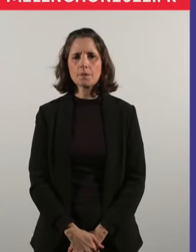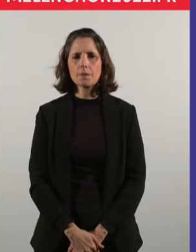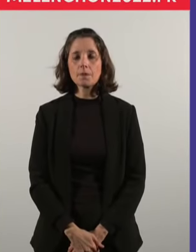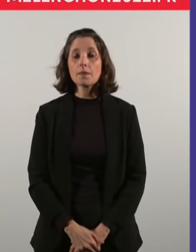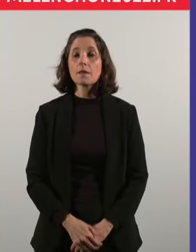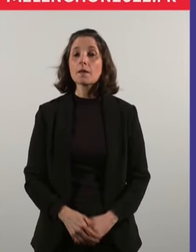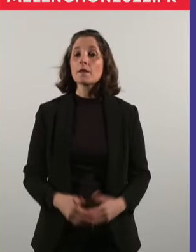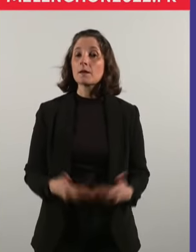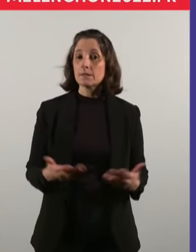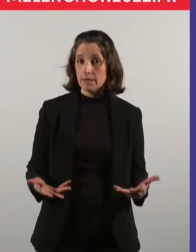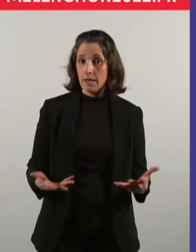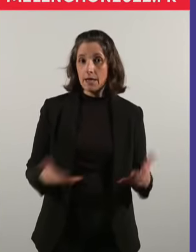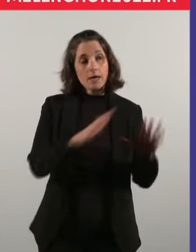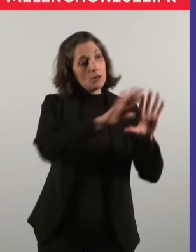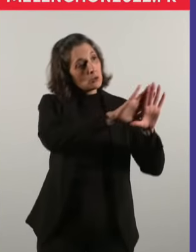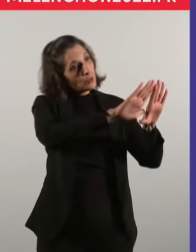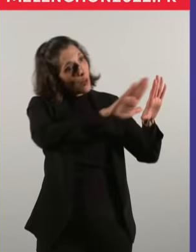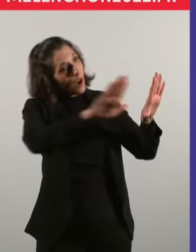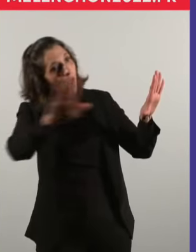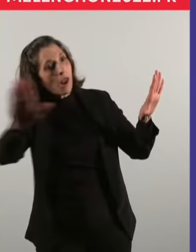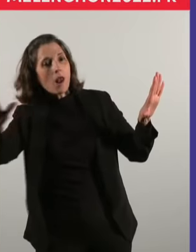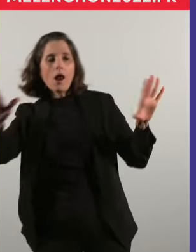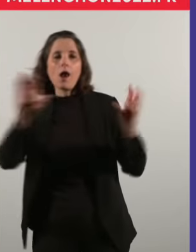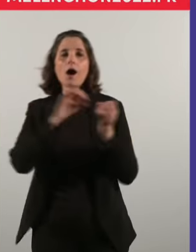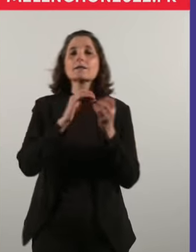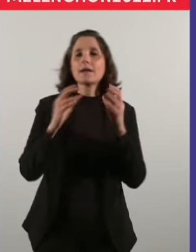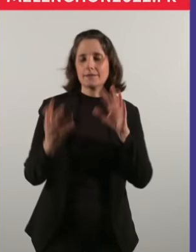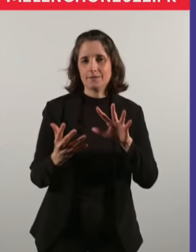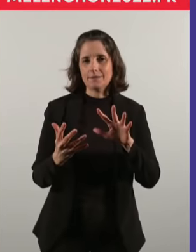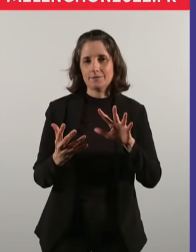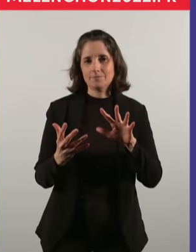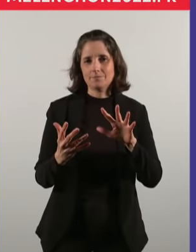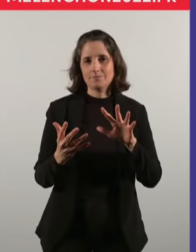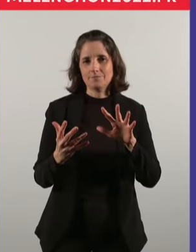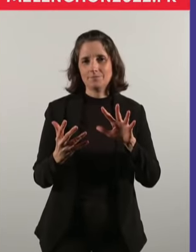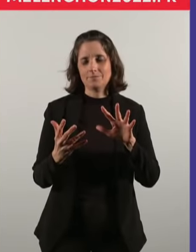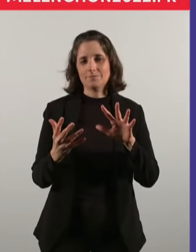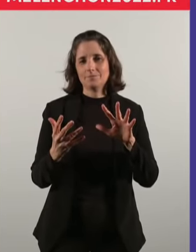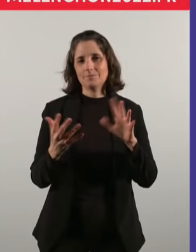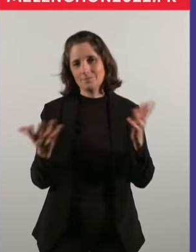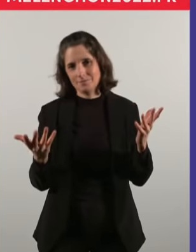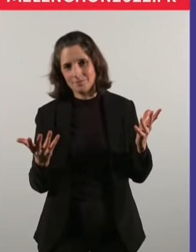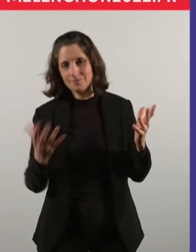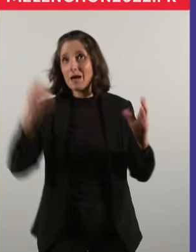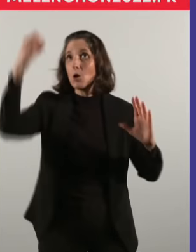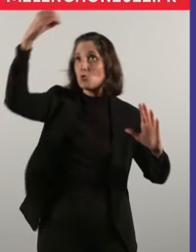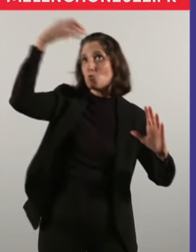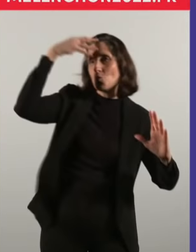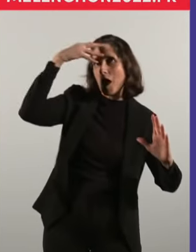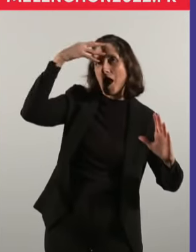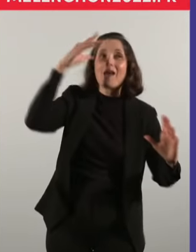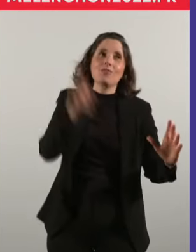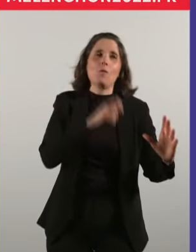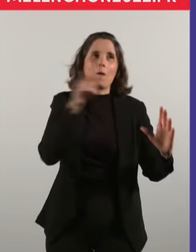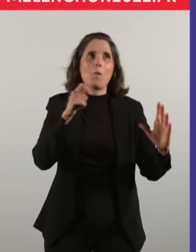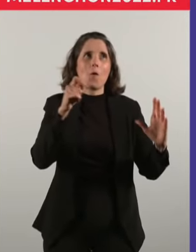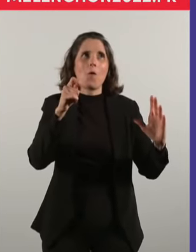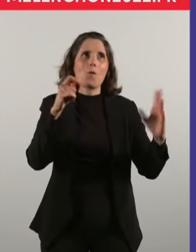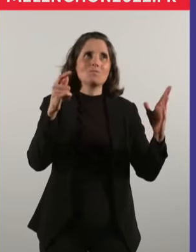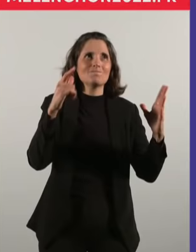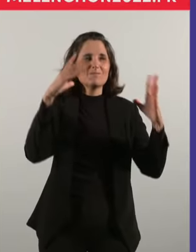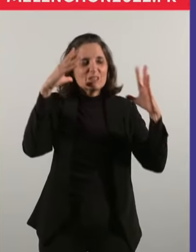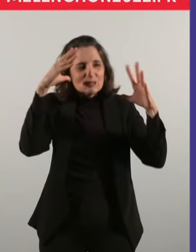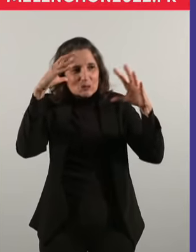c'était la toile. À cause de moi, comme il y a de la lumière, c'est un peu moins immersif que si vous étiez dans le noir. Hein? Mais quand même, ça l'est